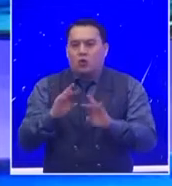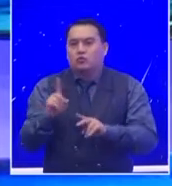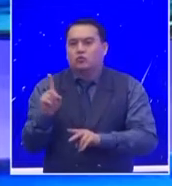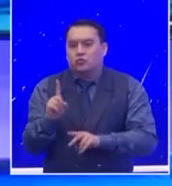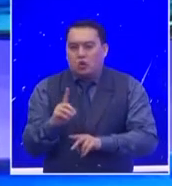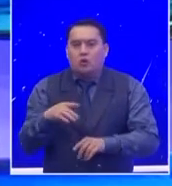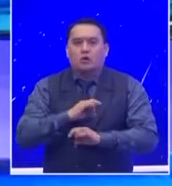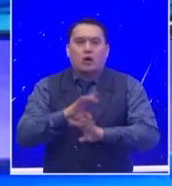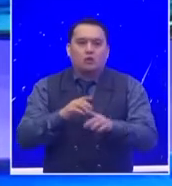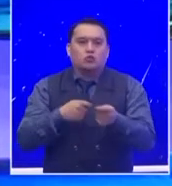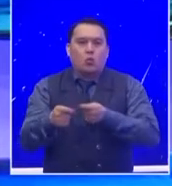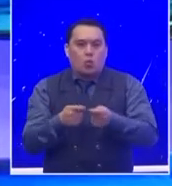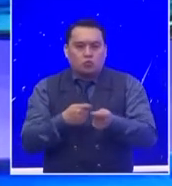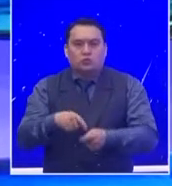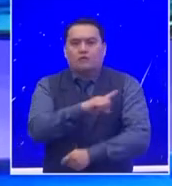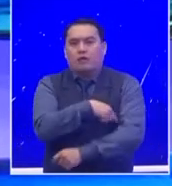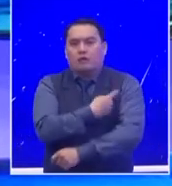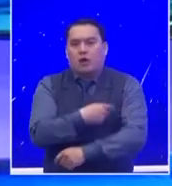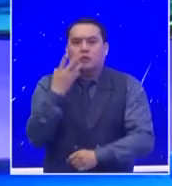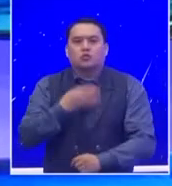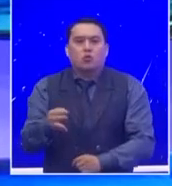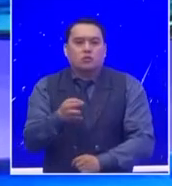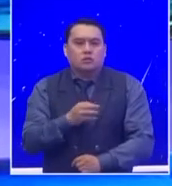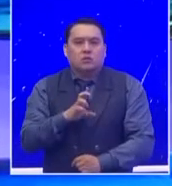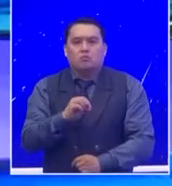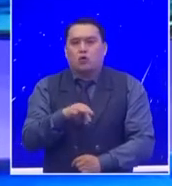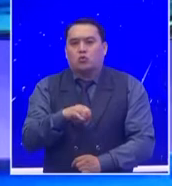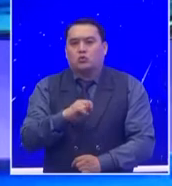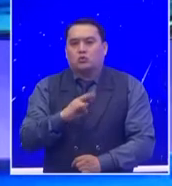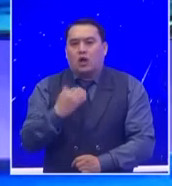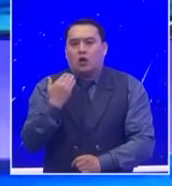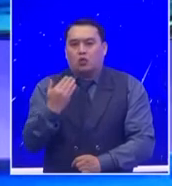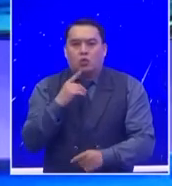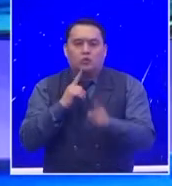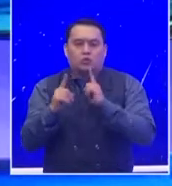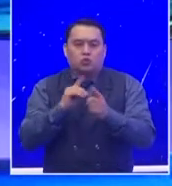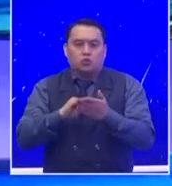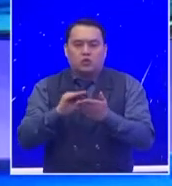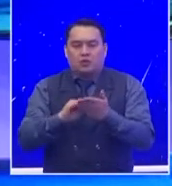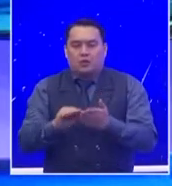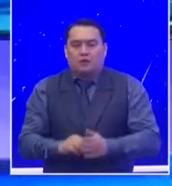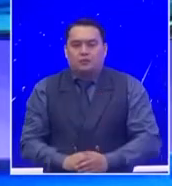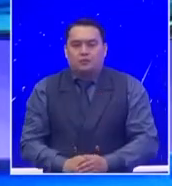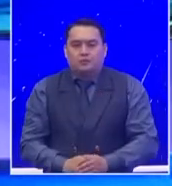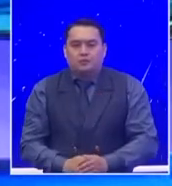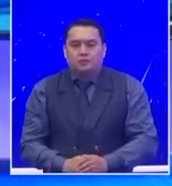Об этом рассказал руководитель управления здравоохранения Алматинской области Бауржан Скак на брифинге с